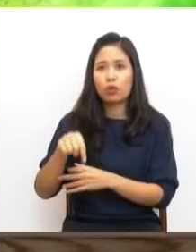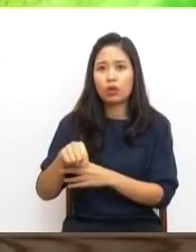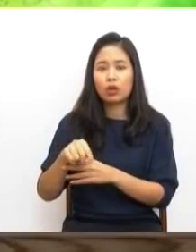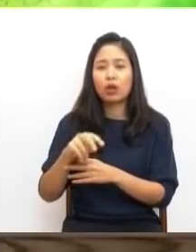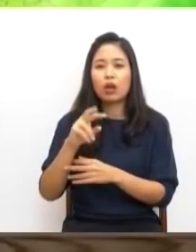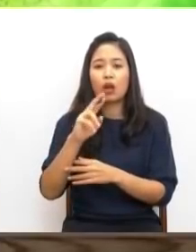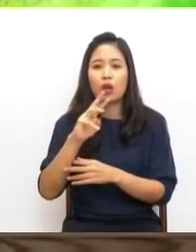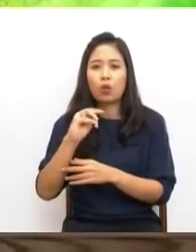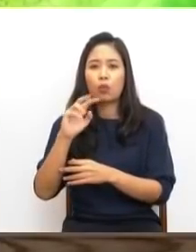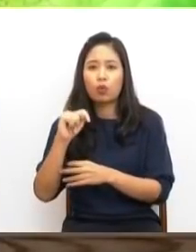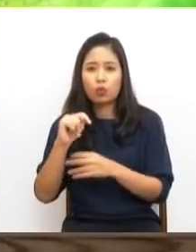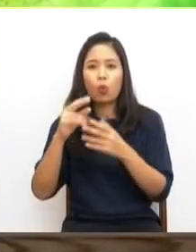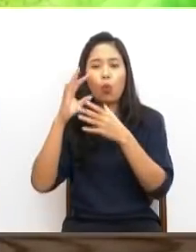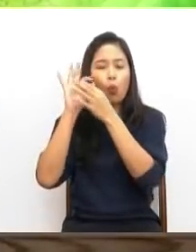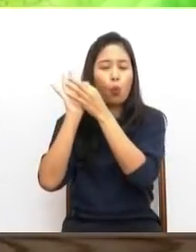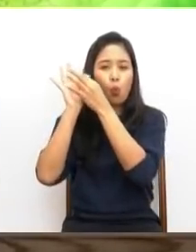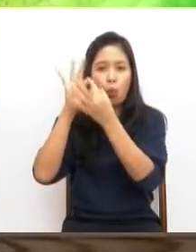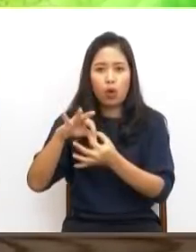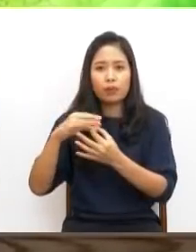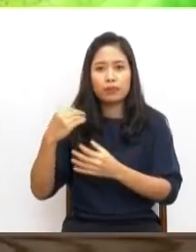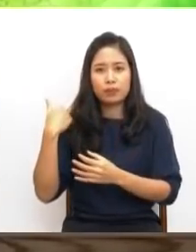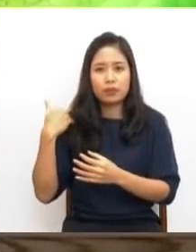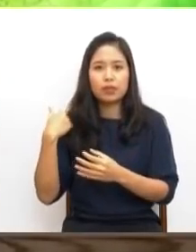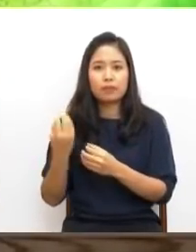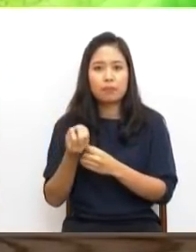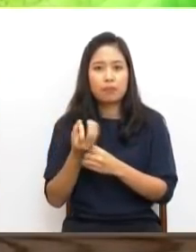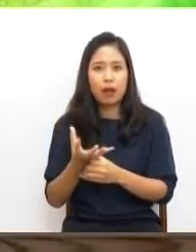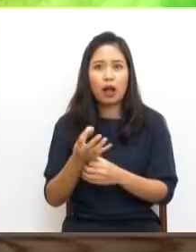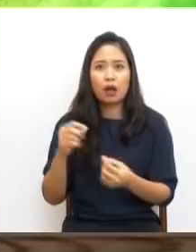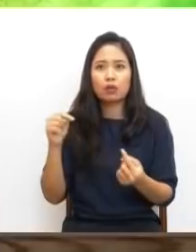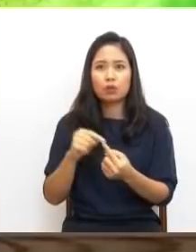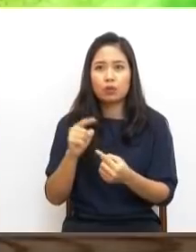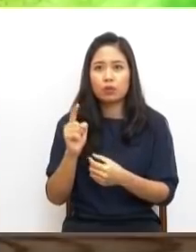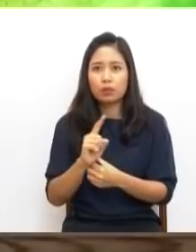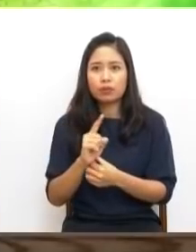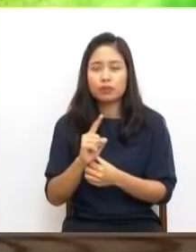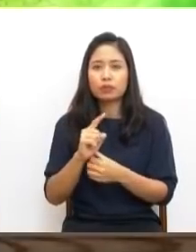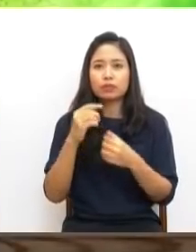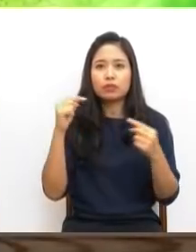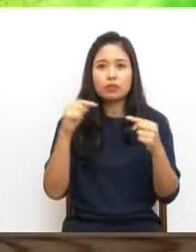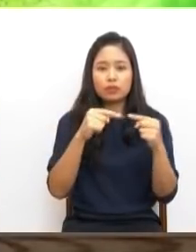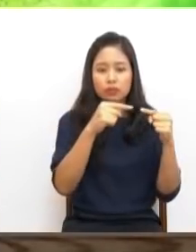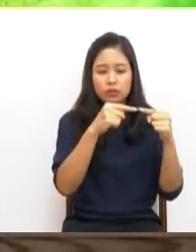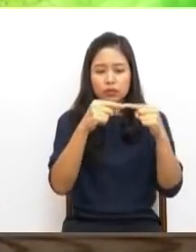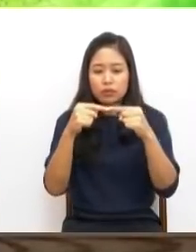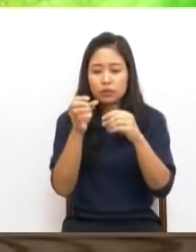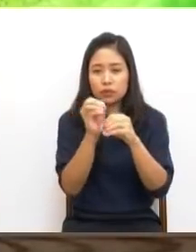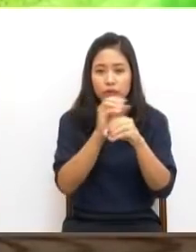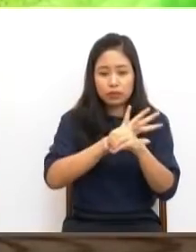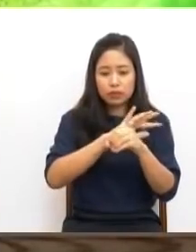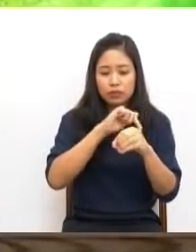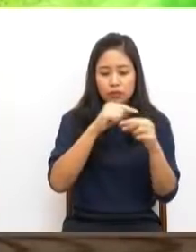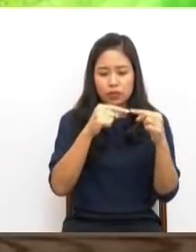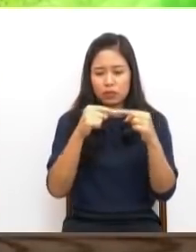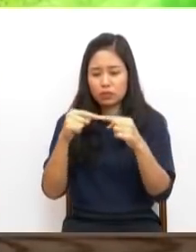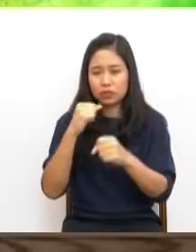ใยต่อการจ้างงานตรงนี้อยู่เป็นอย่างมากเนื่องจากมันอยู่ในช่วงรอยต่อของโควิดซึ่งคนก็ตกงานกันอยู่